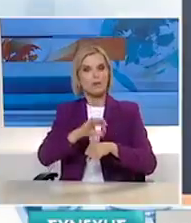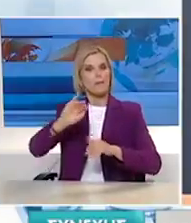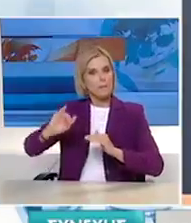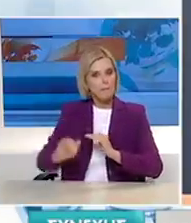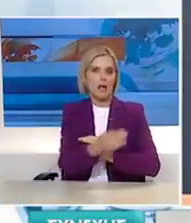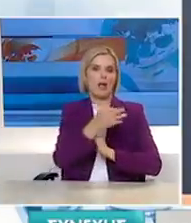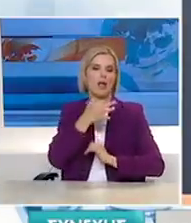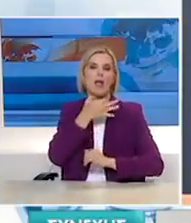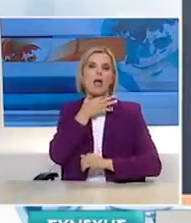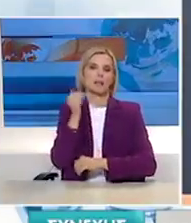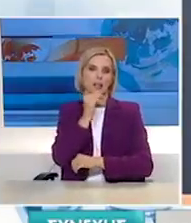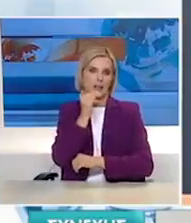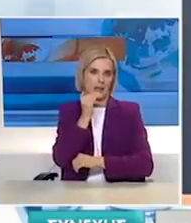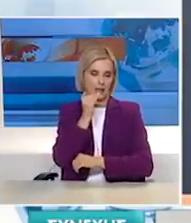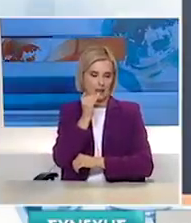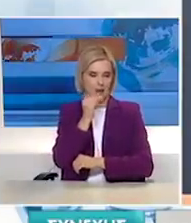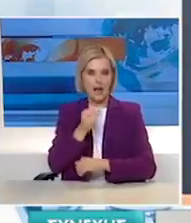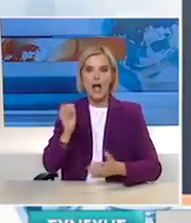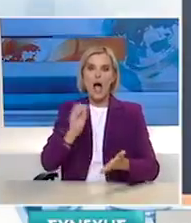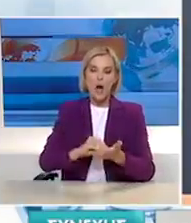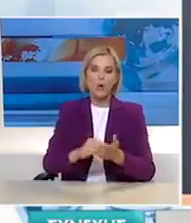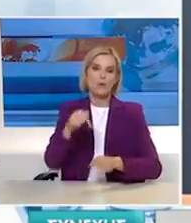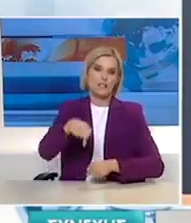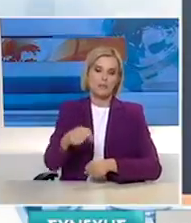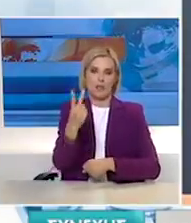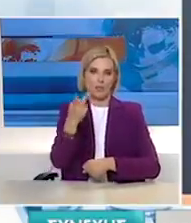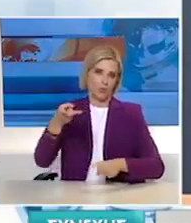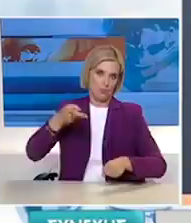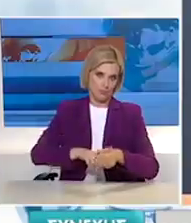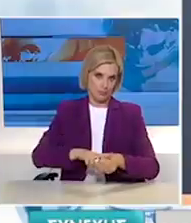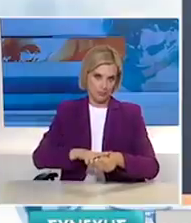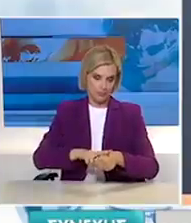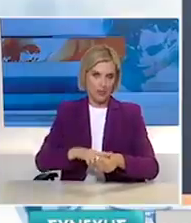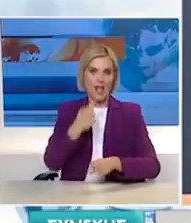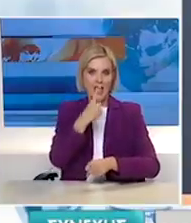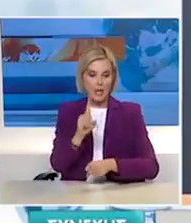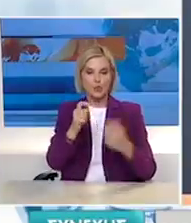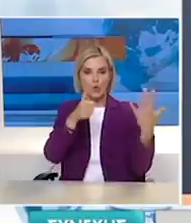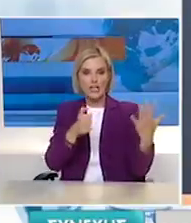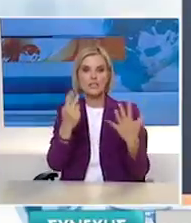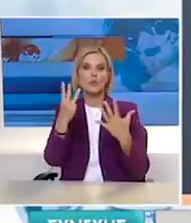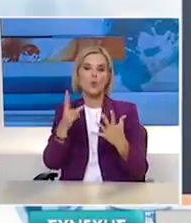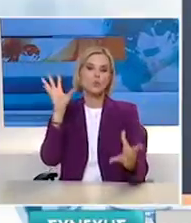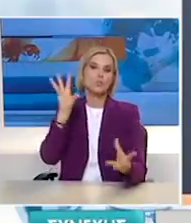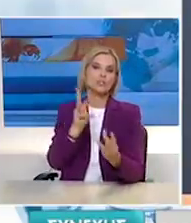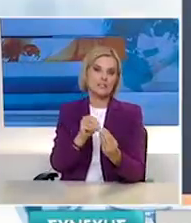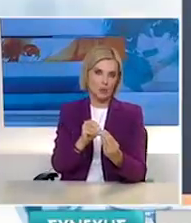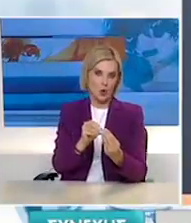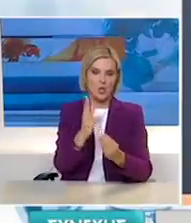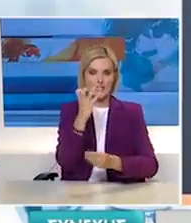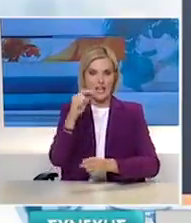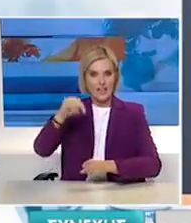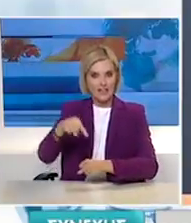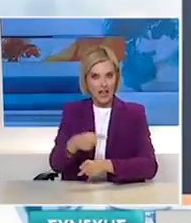ΜΕΘ. Τέλος, έχουμε 2 ακόμα καταγεγραμμένους θανάτους και 168 θανάτους συνολικά στη χώρα. 49,